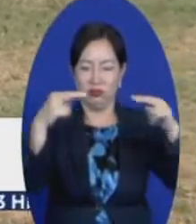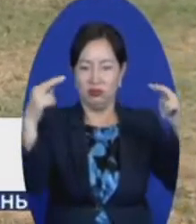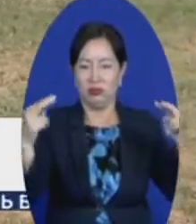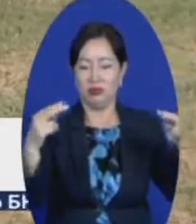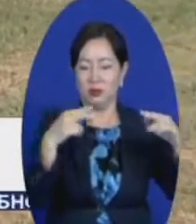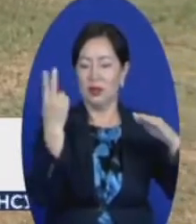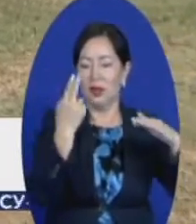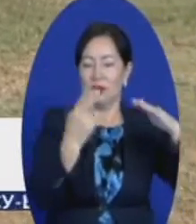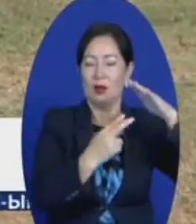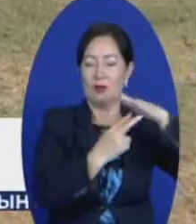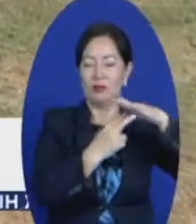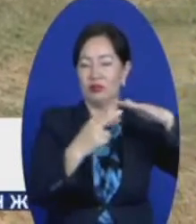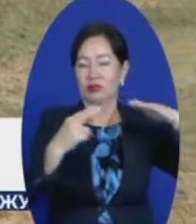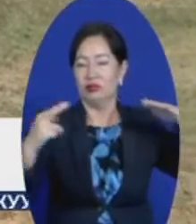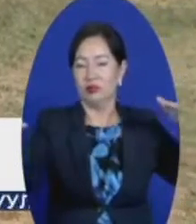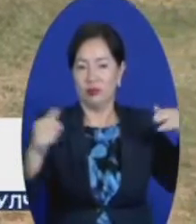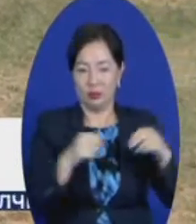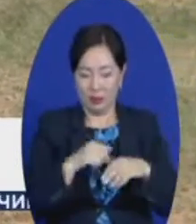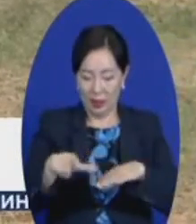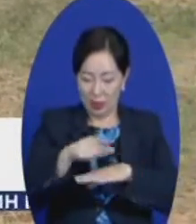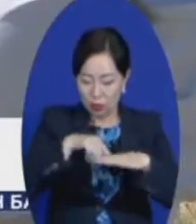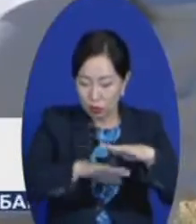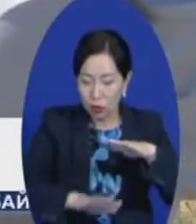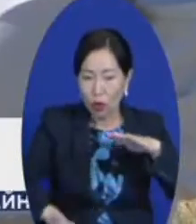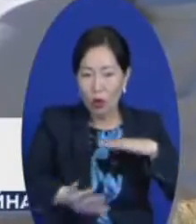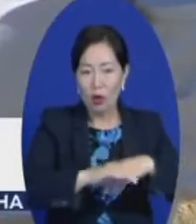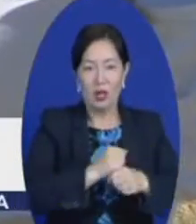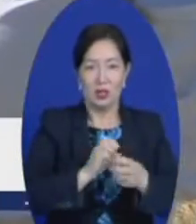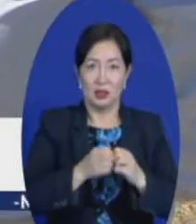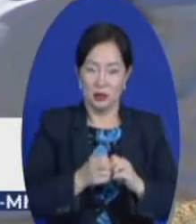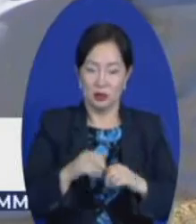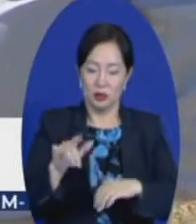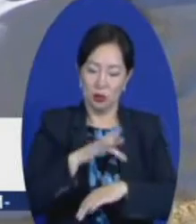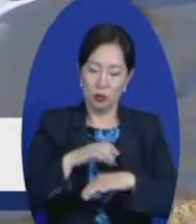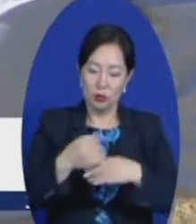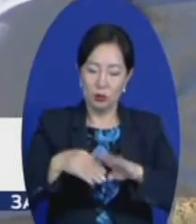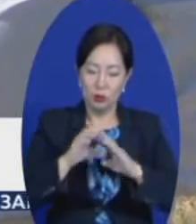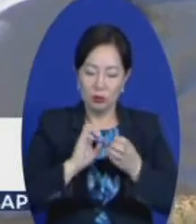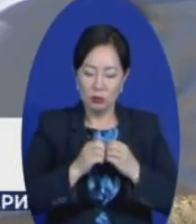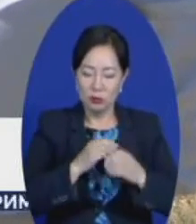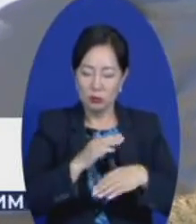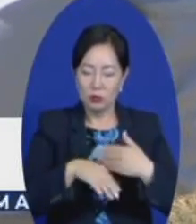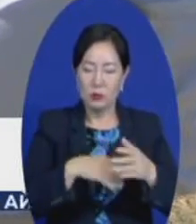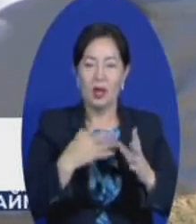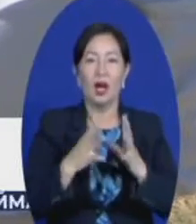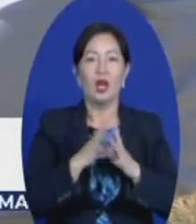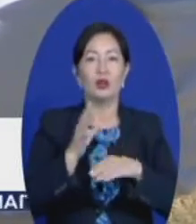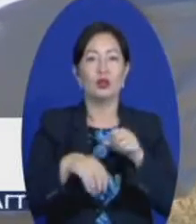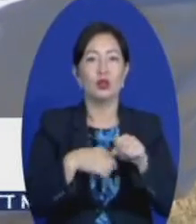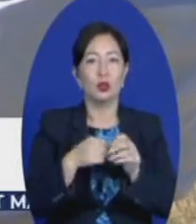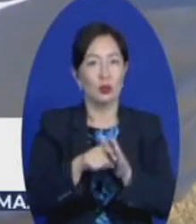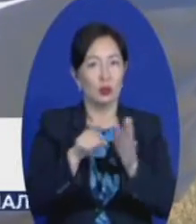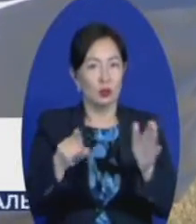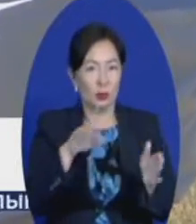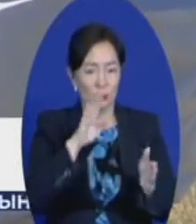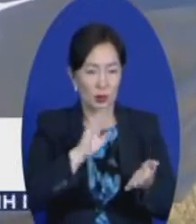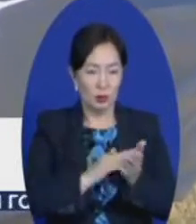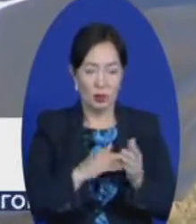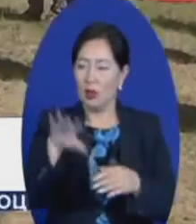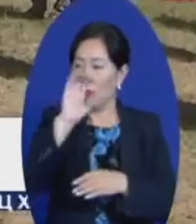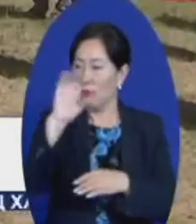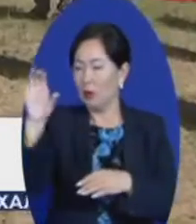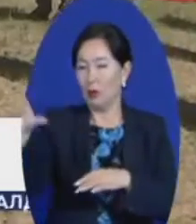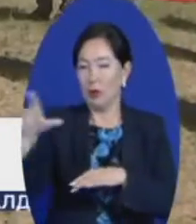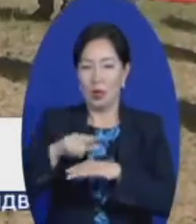дор инженер шугам барих ажил үргэлжилж байна. Хотын бүтээн байгуулалтын ажил 10 гаруй жилийн хугацаанд үргэлжлэхээр төлөвлөж байгаа нь аж ахуйн нэгжүүдэд газар